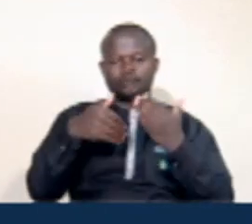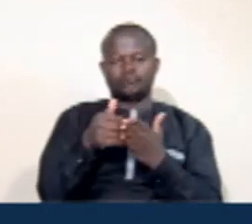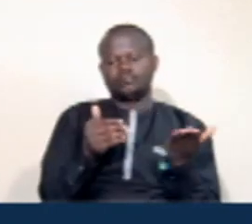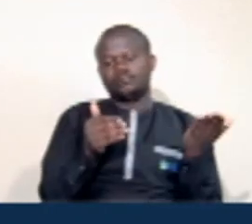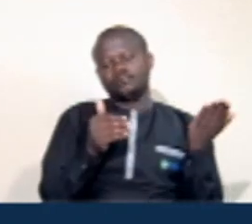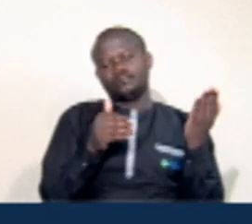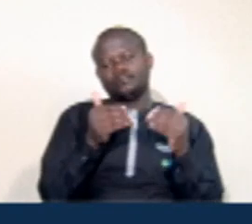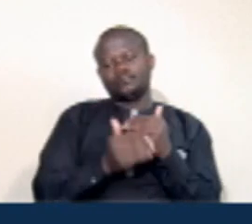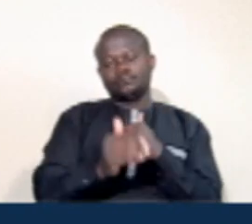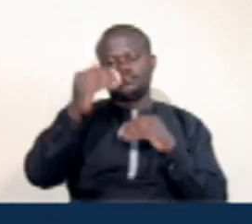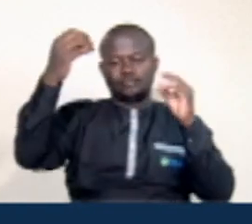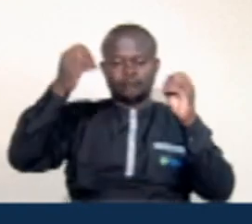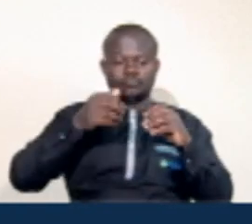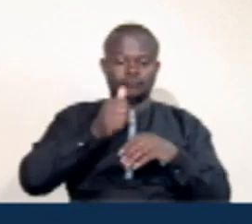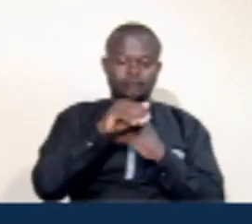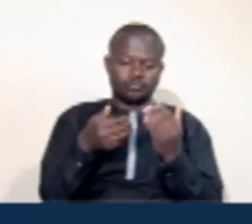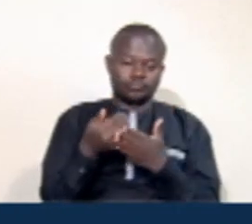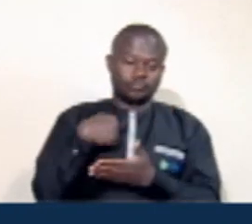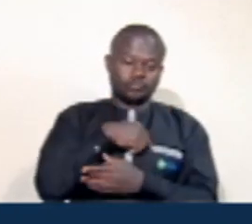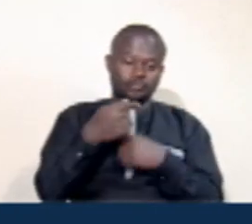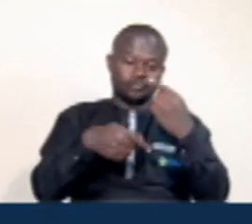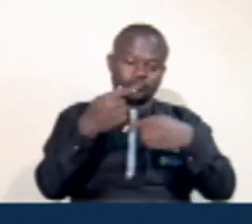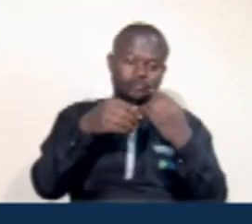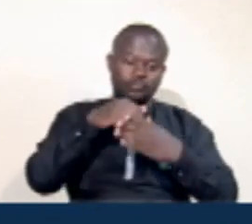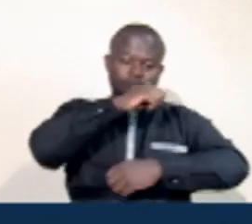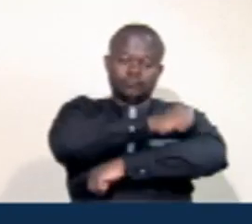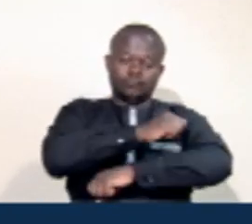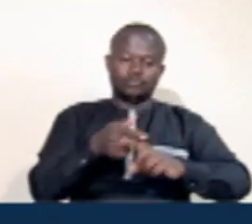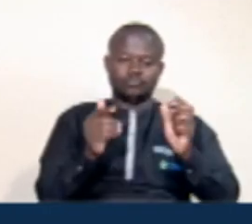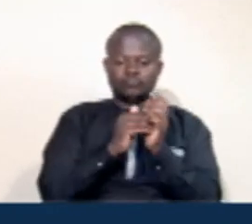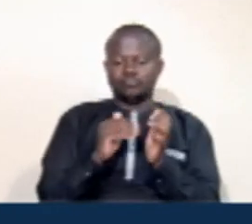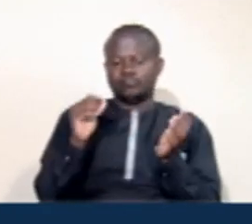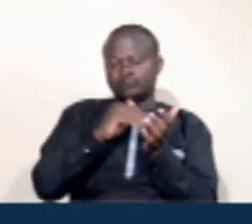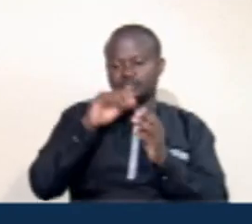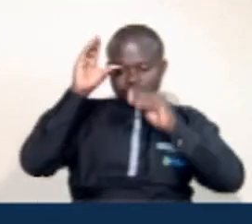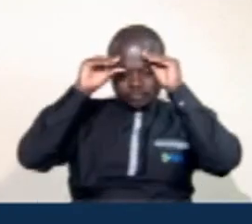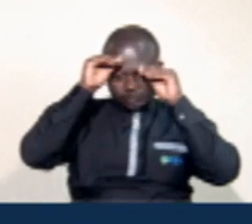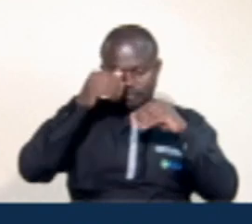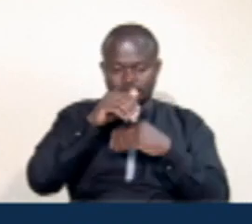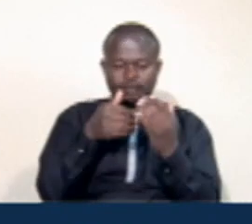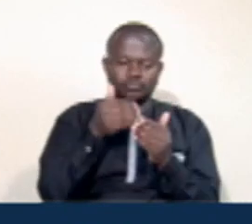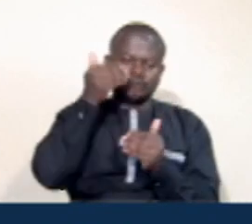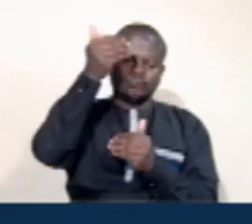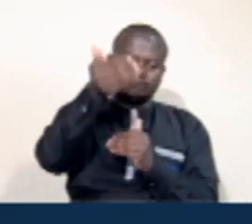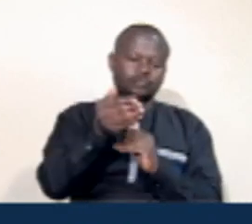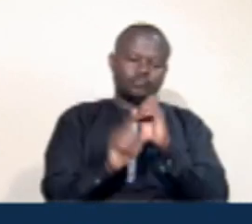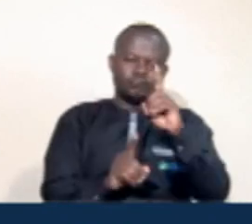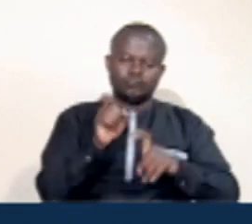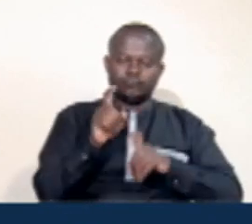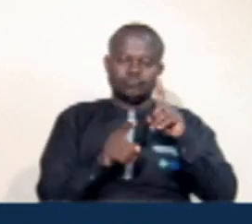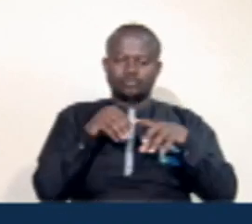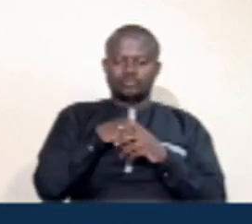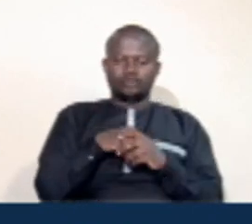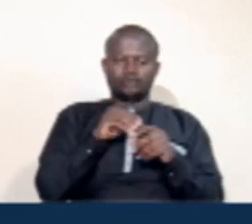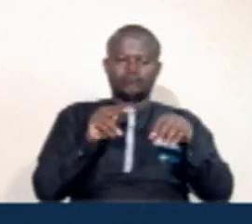mu ntara cyangwa hanze ya Kigali bo bakazakomeza bari ku ishuri ariko nabo basubiramo amasomo hanyuma ibizamini ku